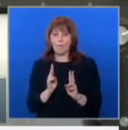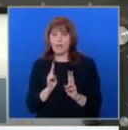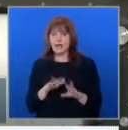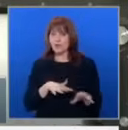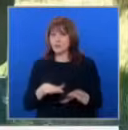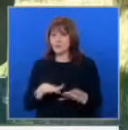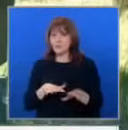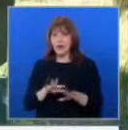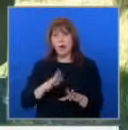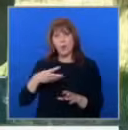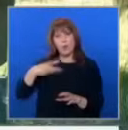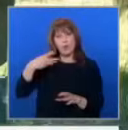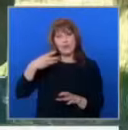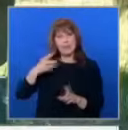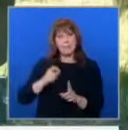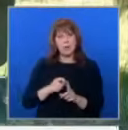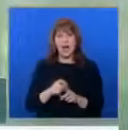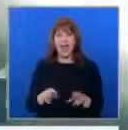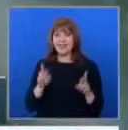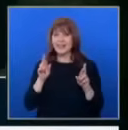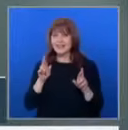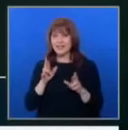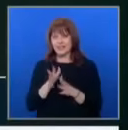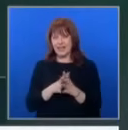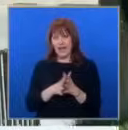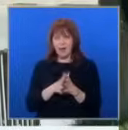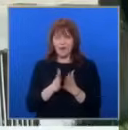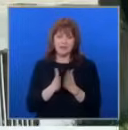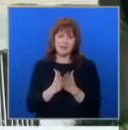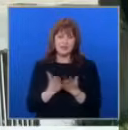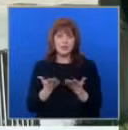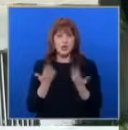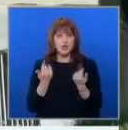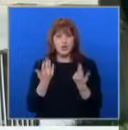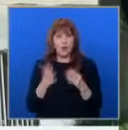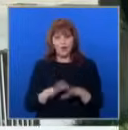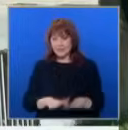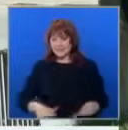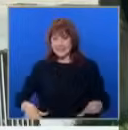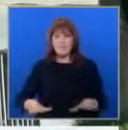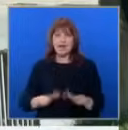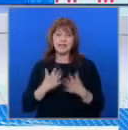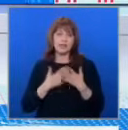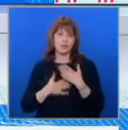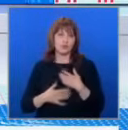с магнитуд около 3. А надеждите на хората са земята под краката им скоро да се успокои.